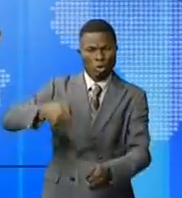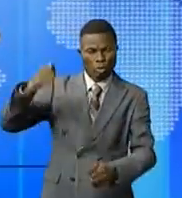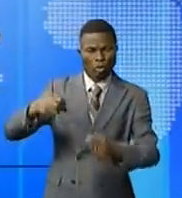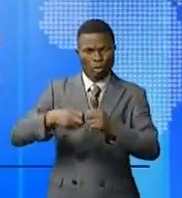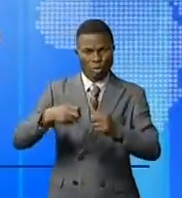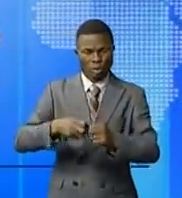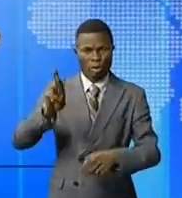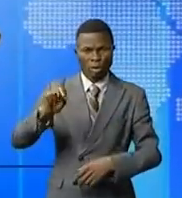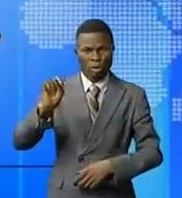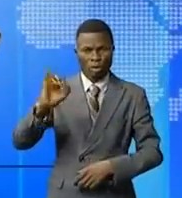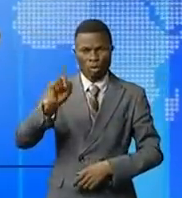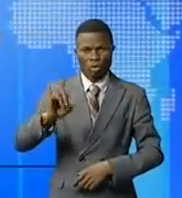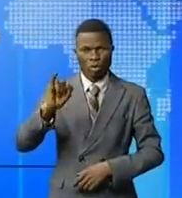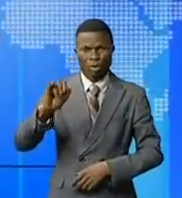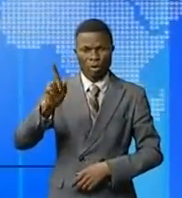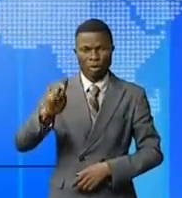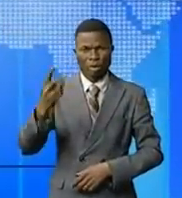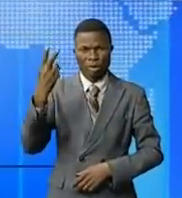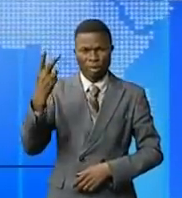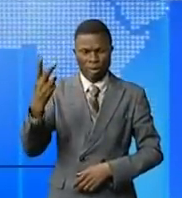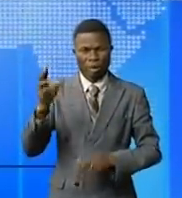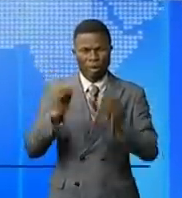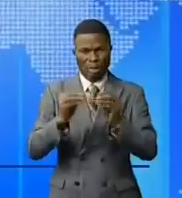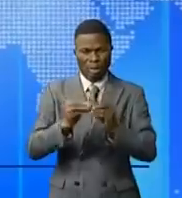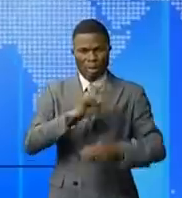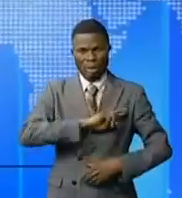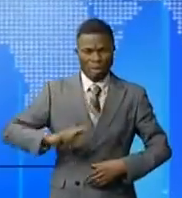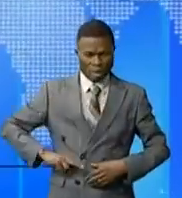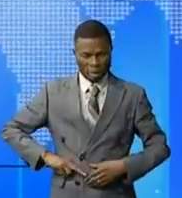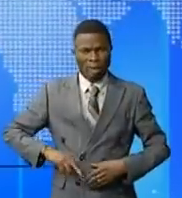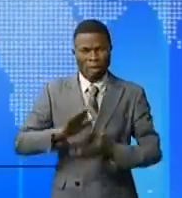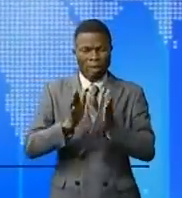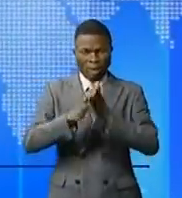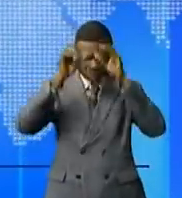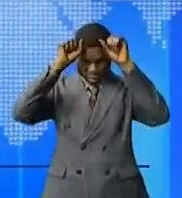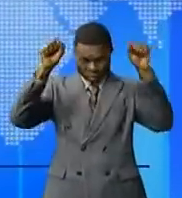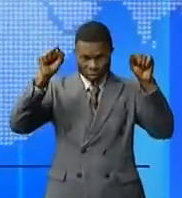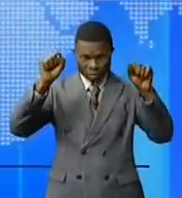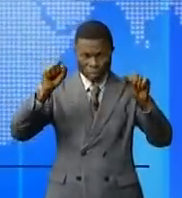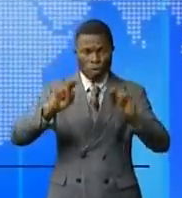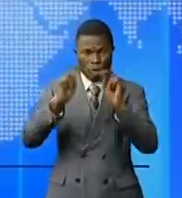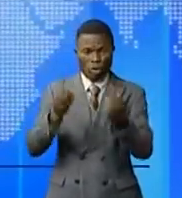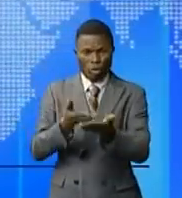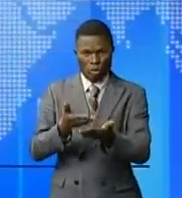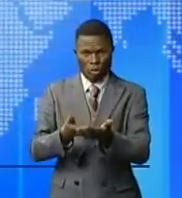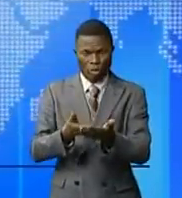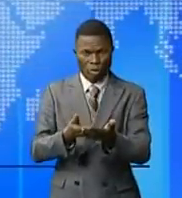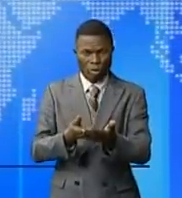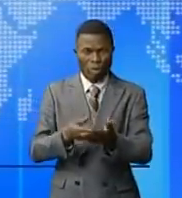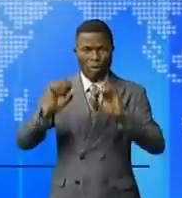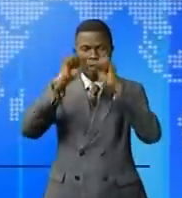une réunion a été initiée par la RDC qui assure la présidence tournante de la CINELAC, entendez,